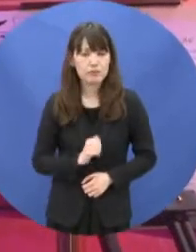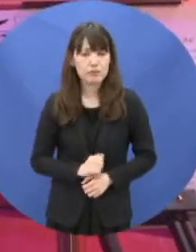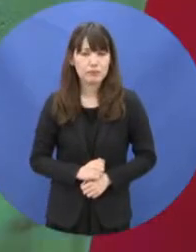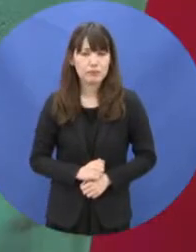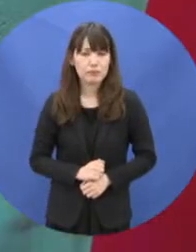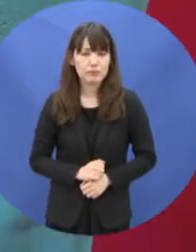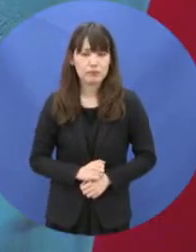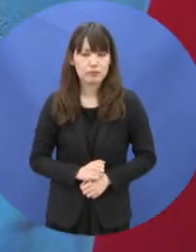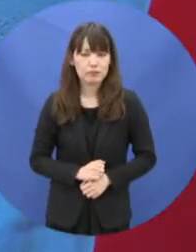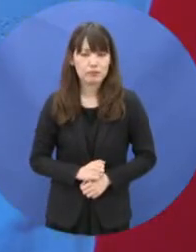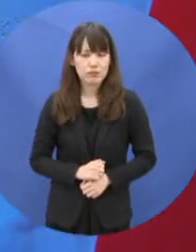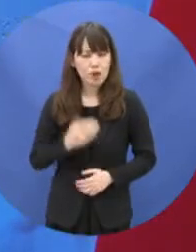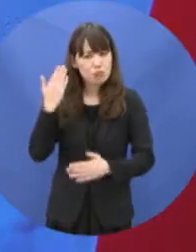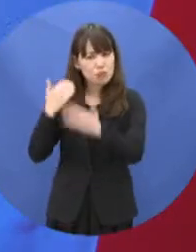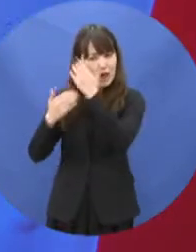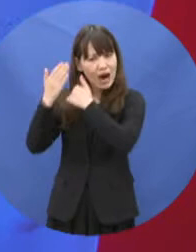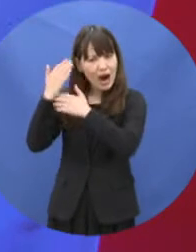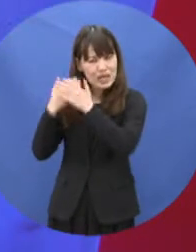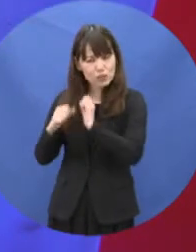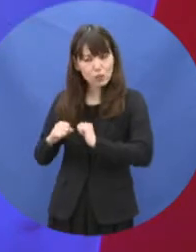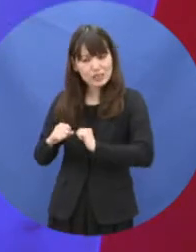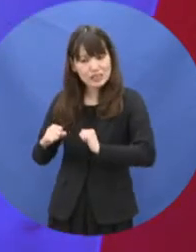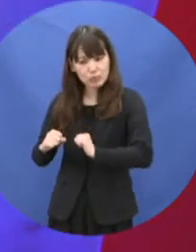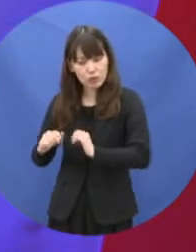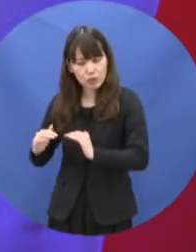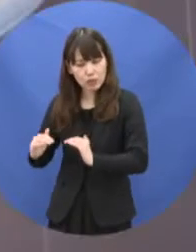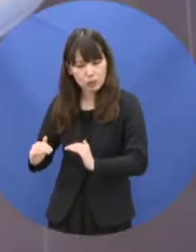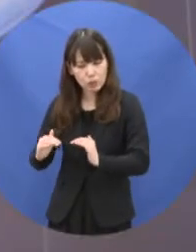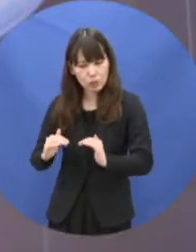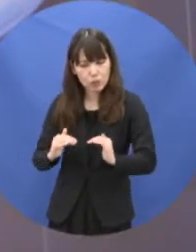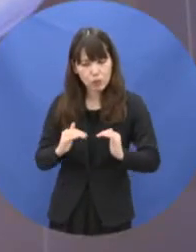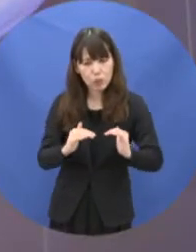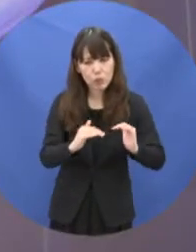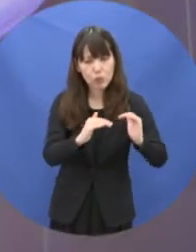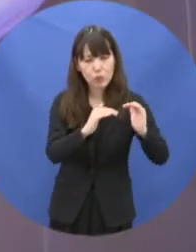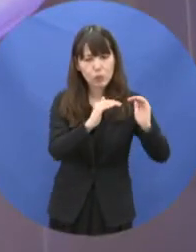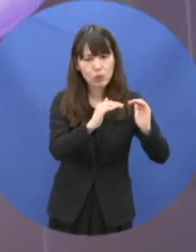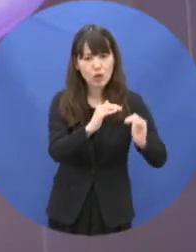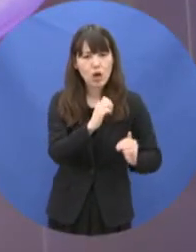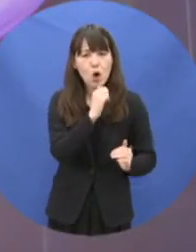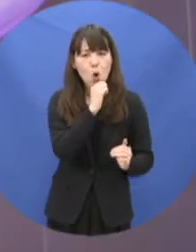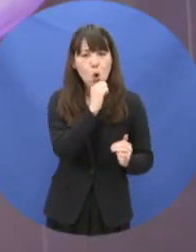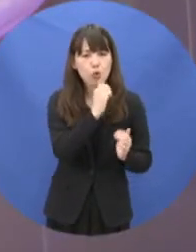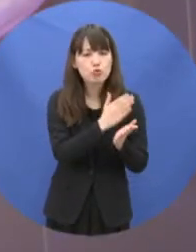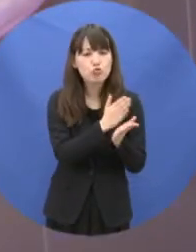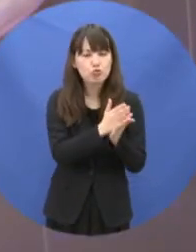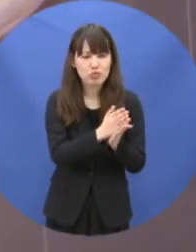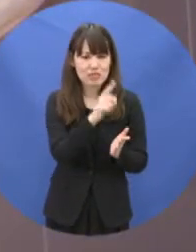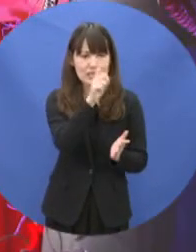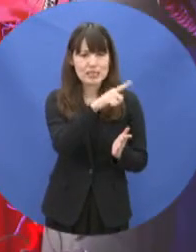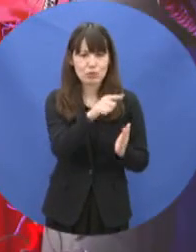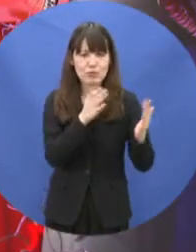ね、昔の生き物からだんだんと哺乳類になっていくっていうものなんですけども、